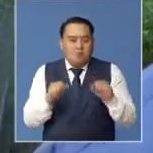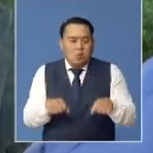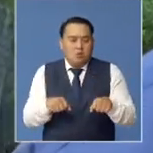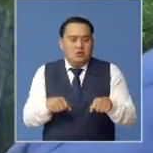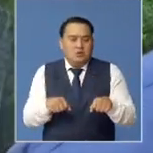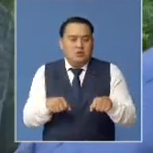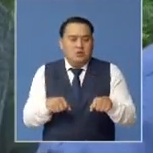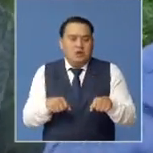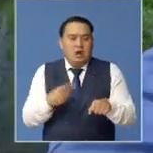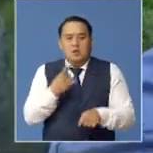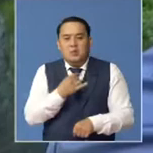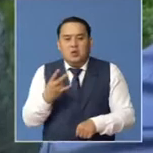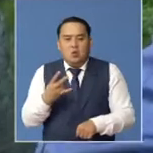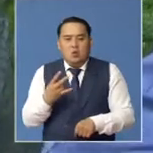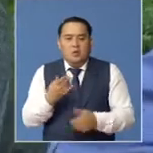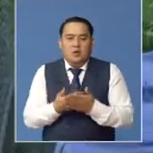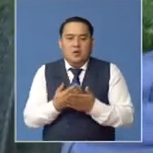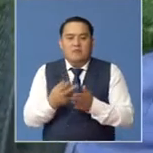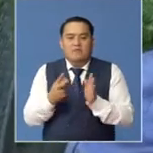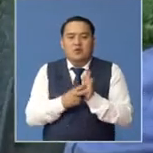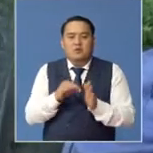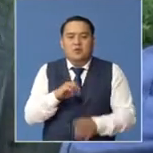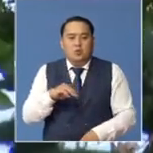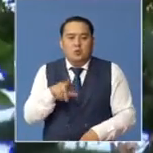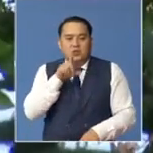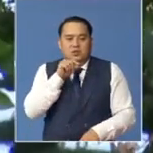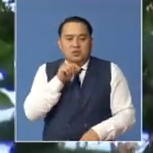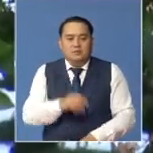находится около 1 000 000 из примерно 8 миллионов видов.